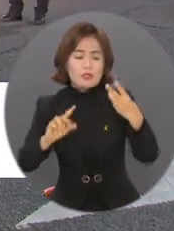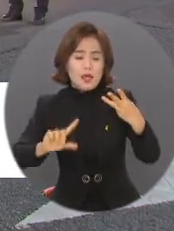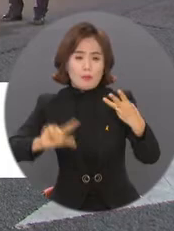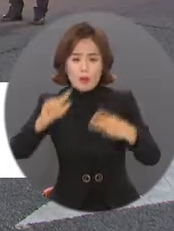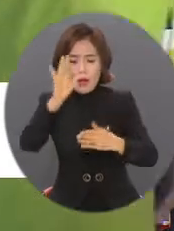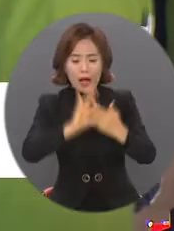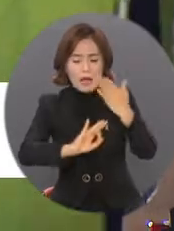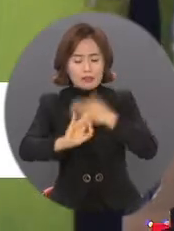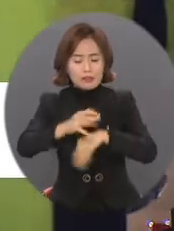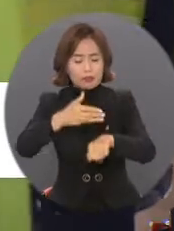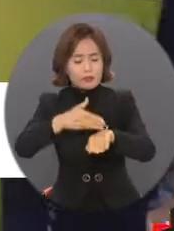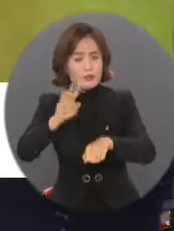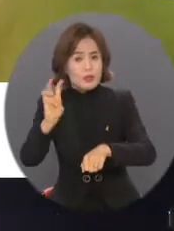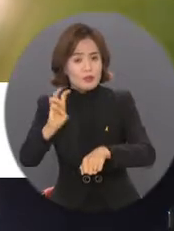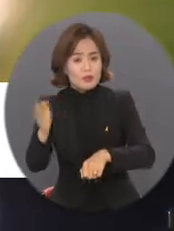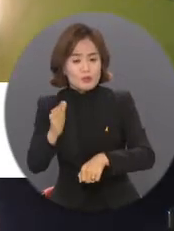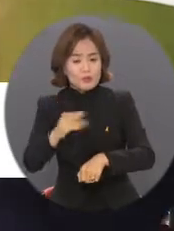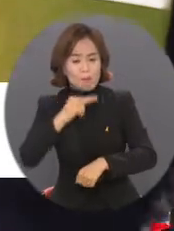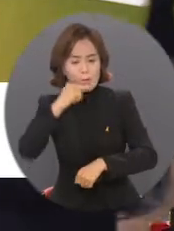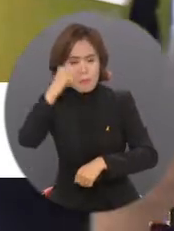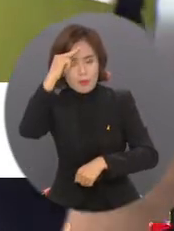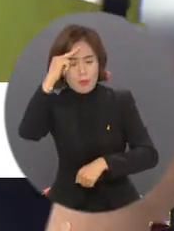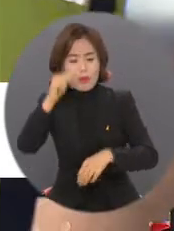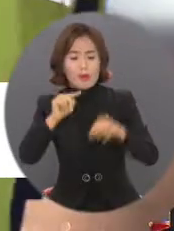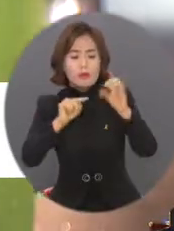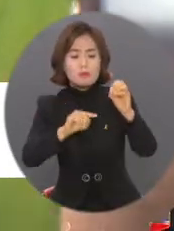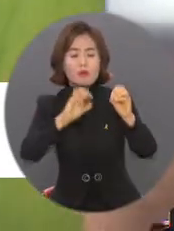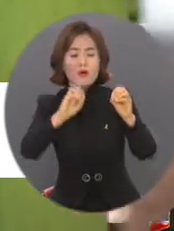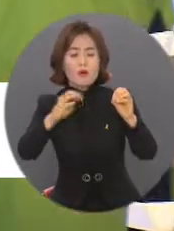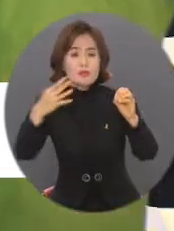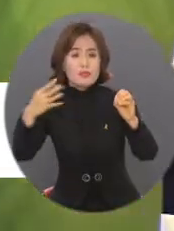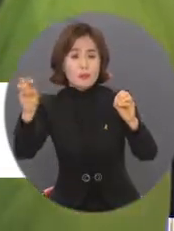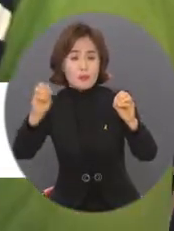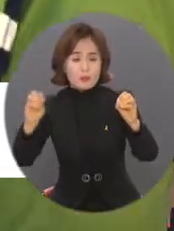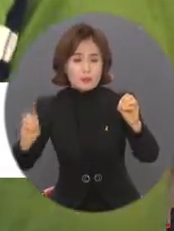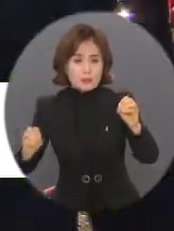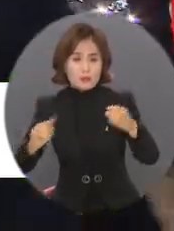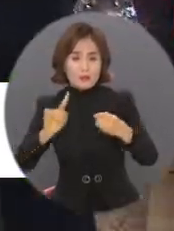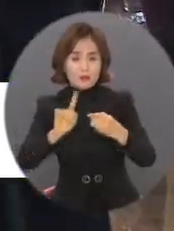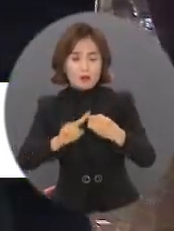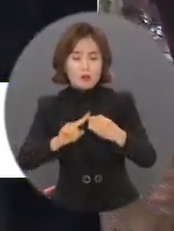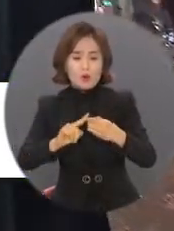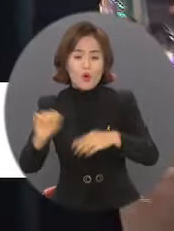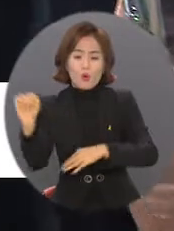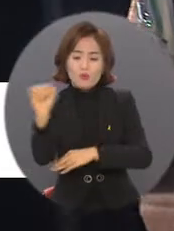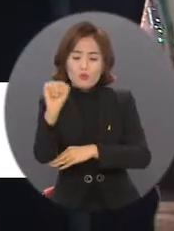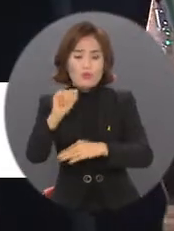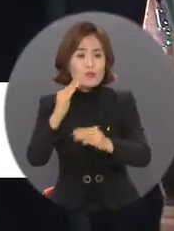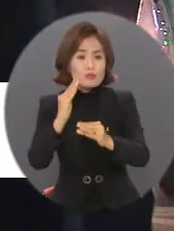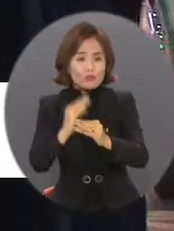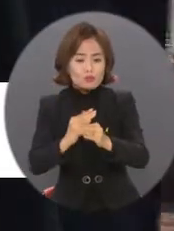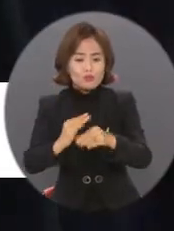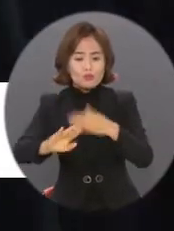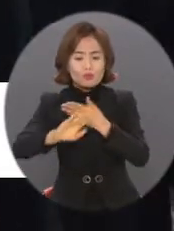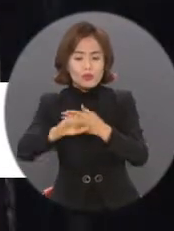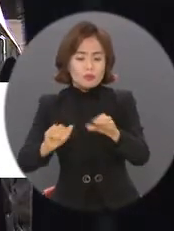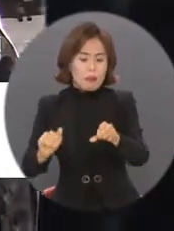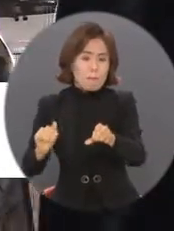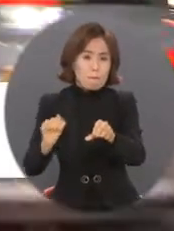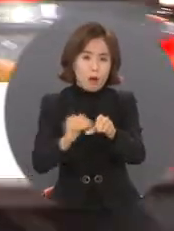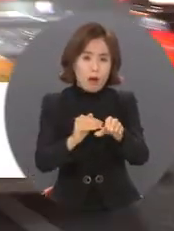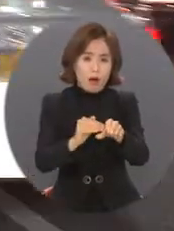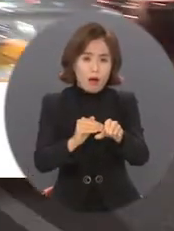오전 8시 30분 쨈 혈중 알콜농도 0.04% 상태에서 운전하다 다른 차량과